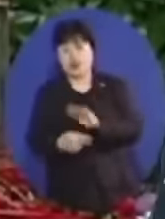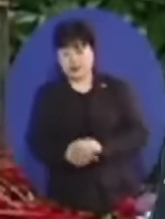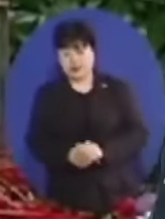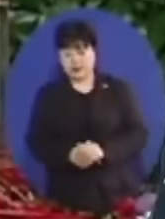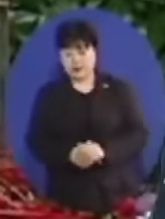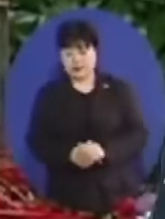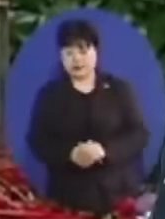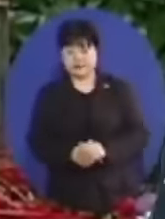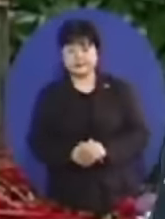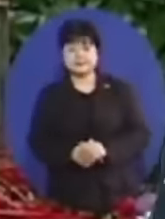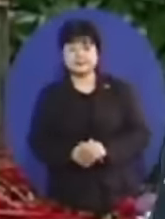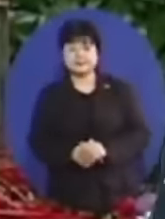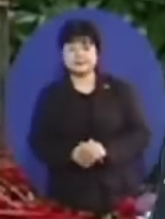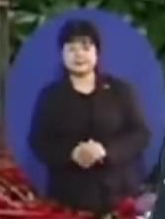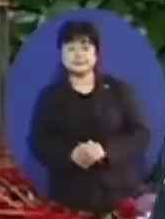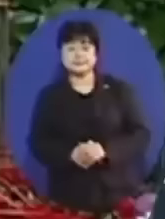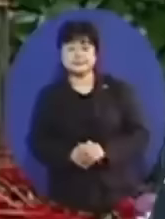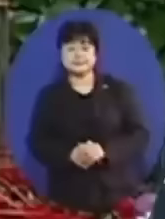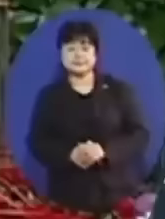것입니다.